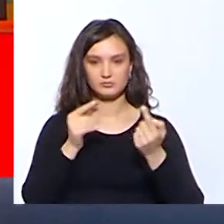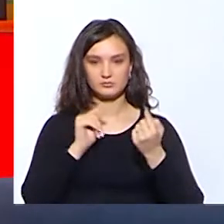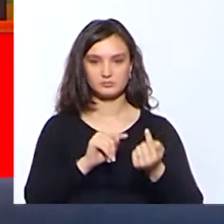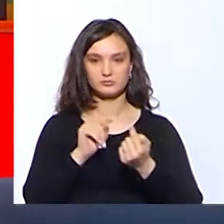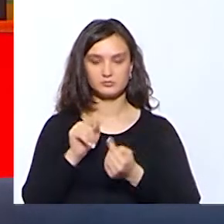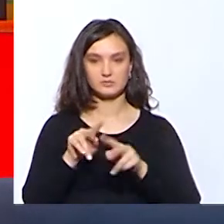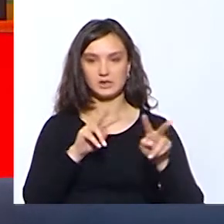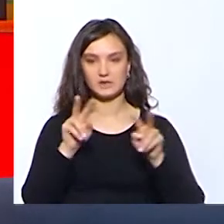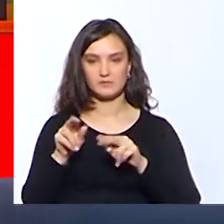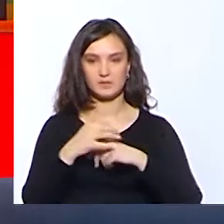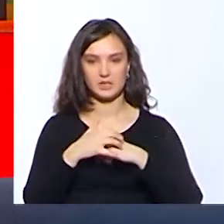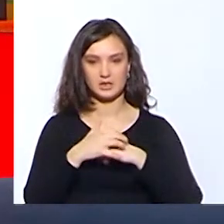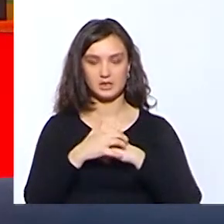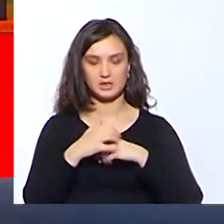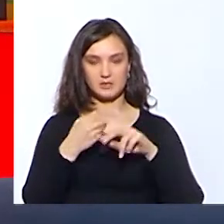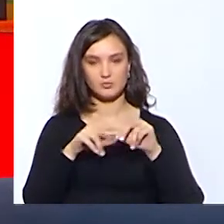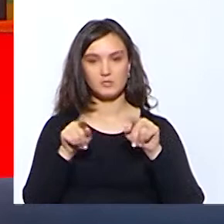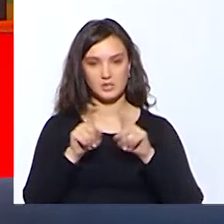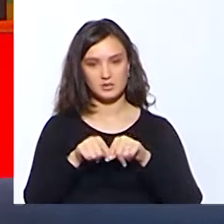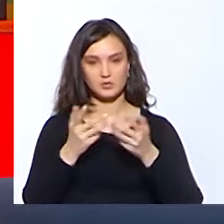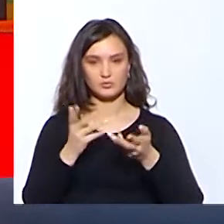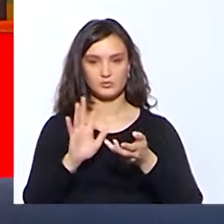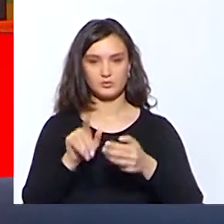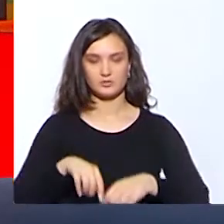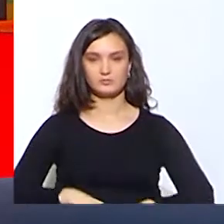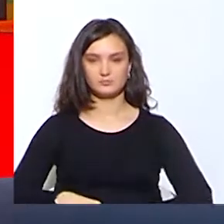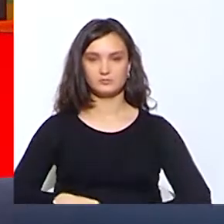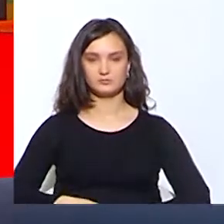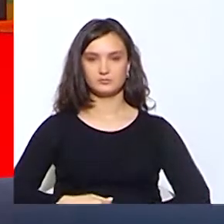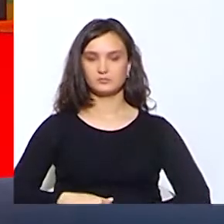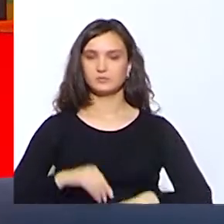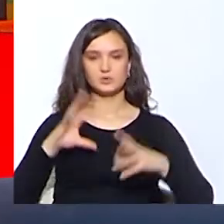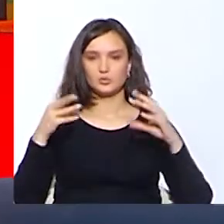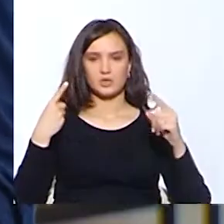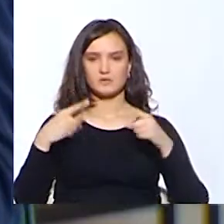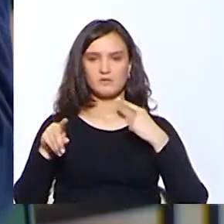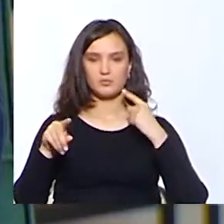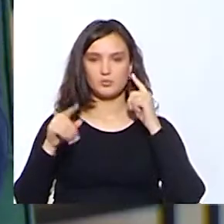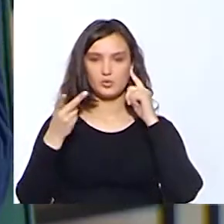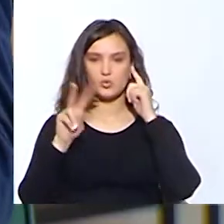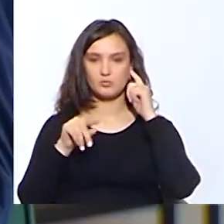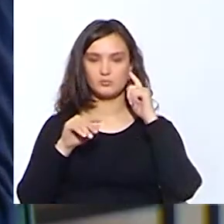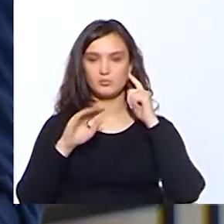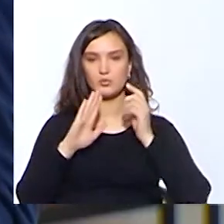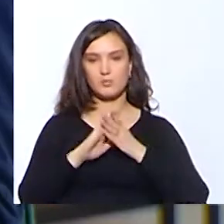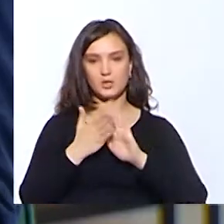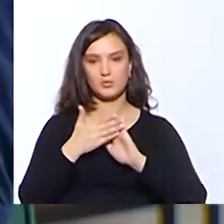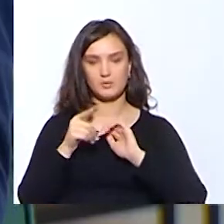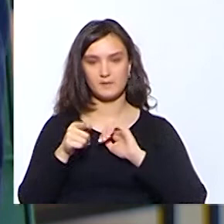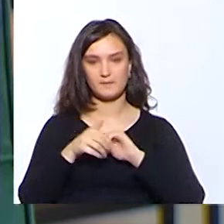აუტანლობას აიგივებენ ალერგიასთან. ასეა თუ არა? არა, აბსოლუტურად განსხვავებული ორი მდგომარეობა არის.